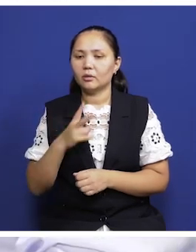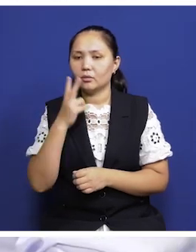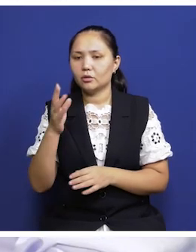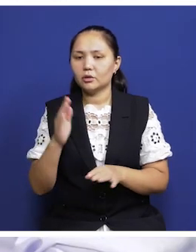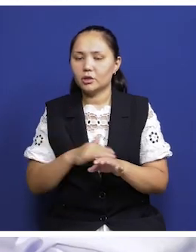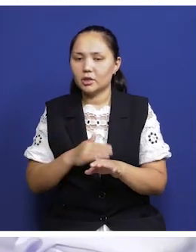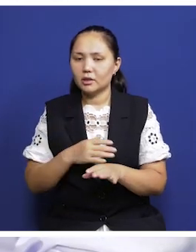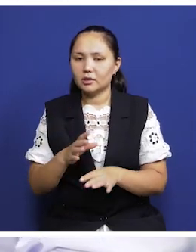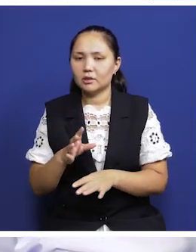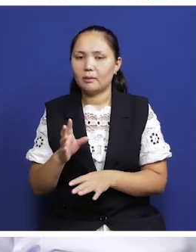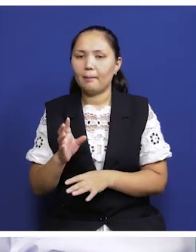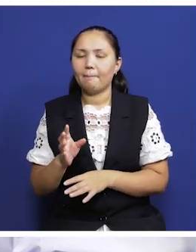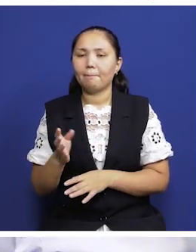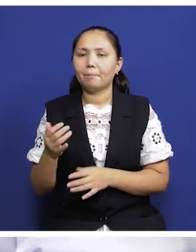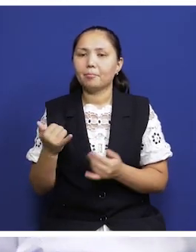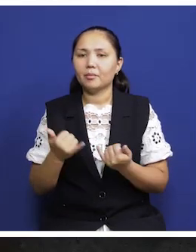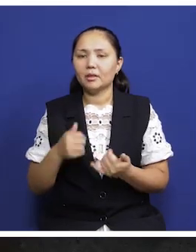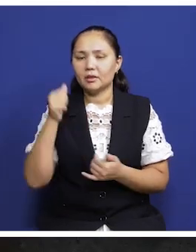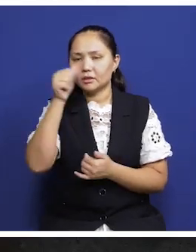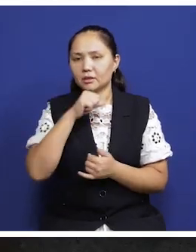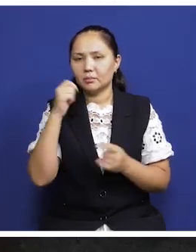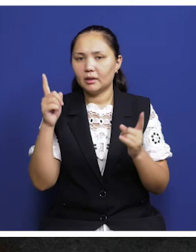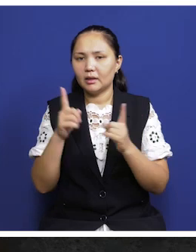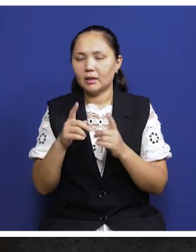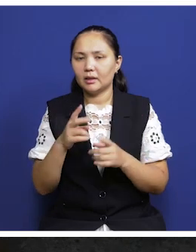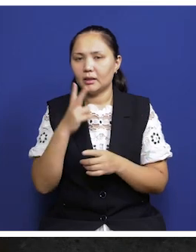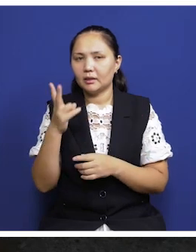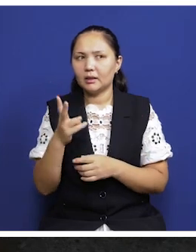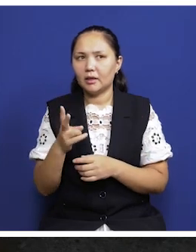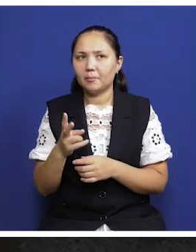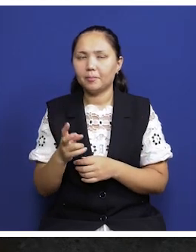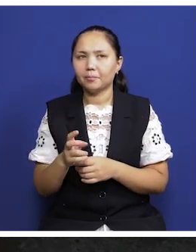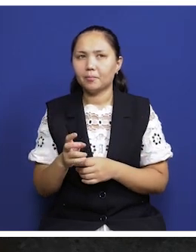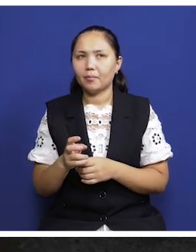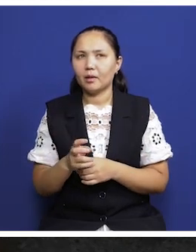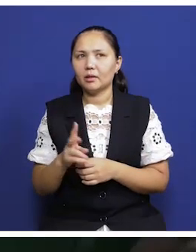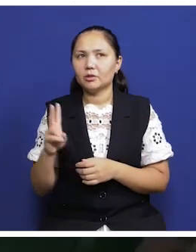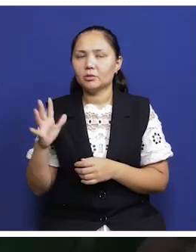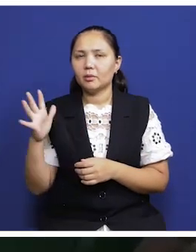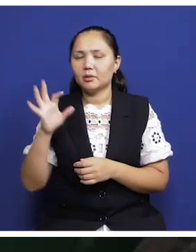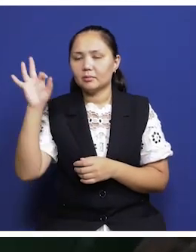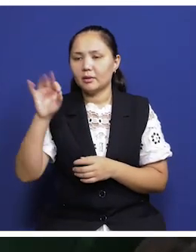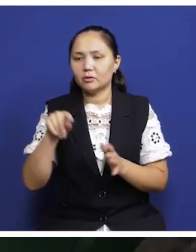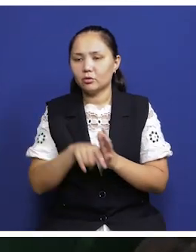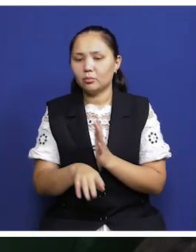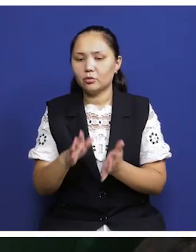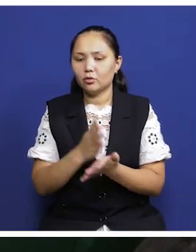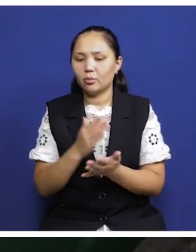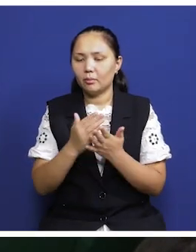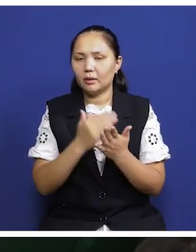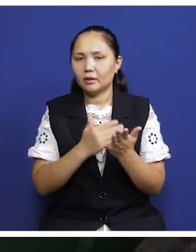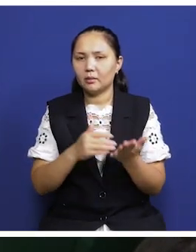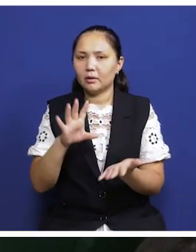Былтырғы жылдың басымен, биылғы жылдың басымен салыстырғанның өзінде 25% төмендеу несі бар. Осы бағдарламаға